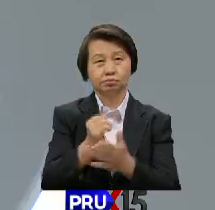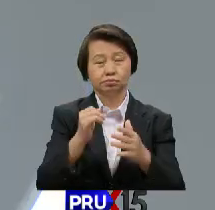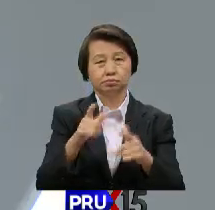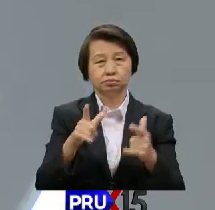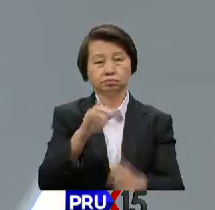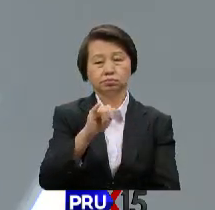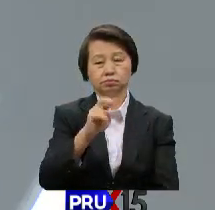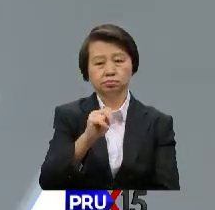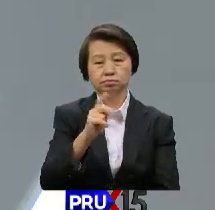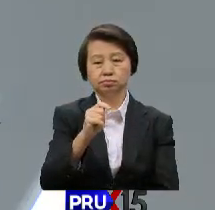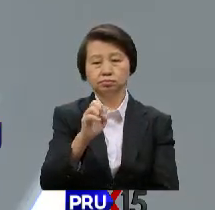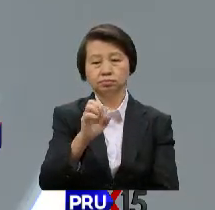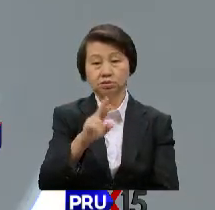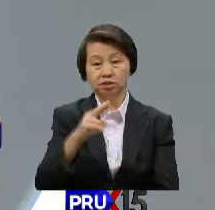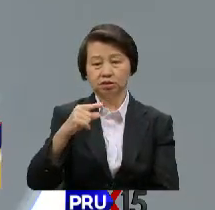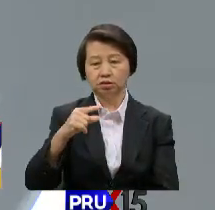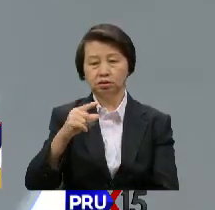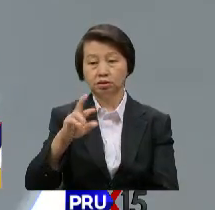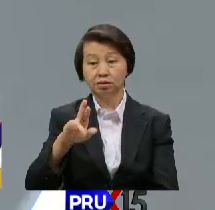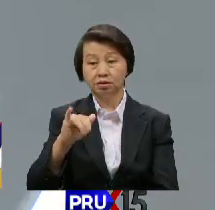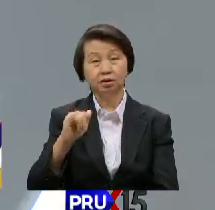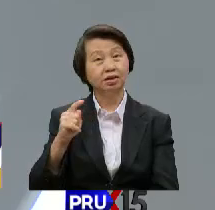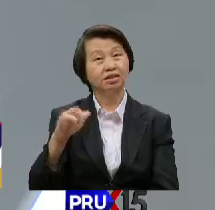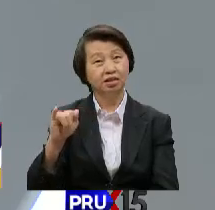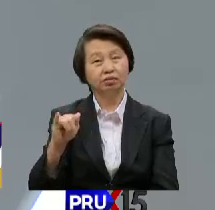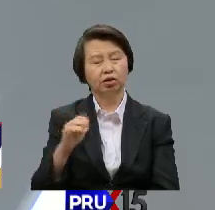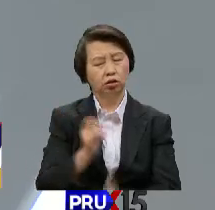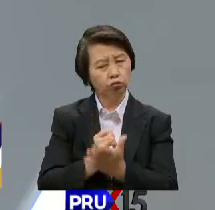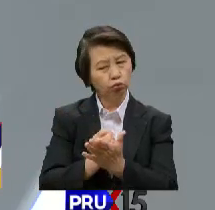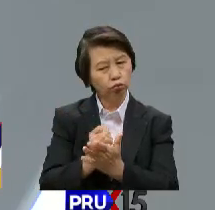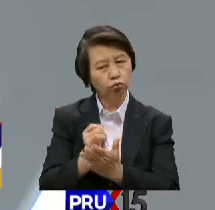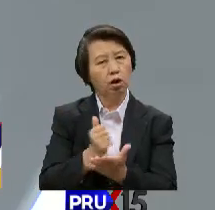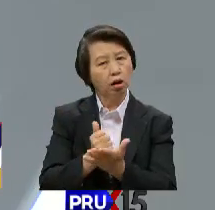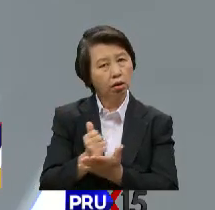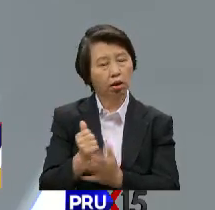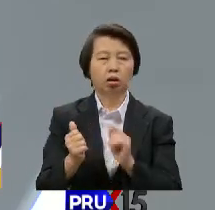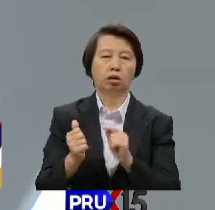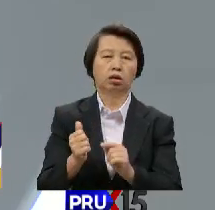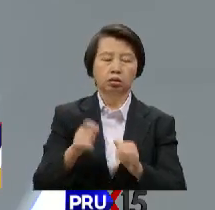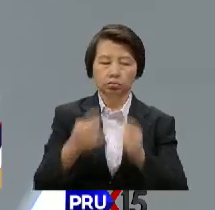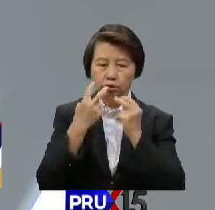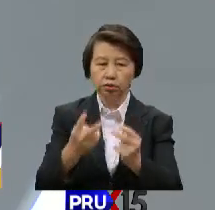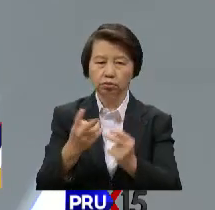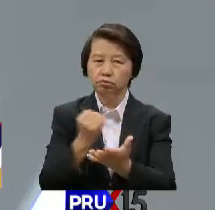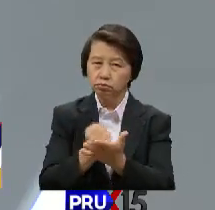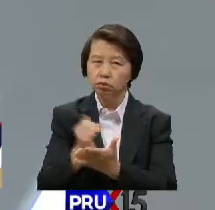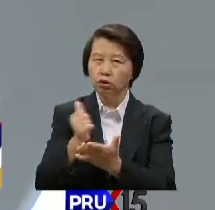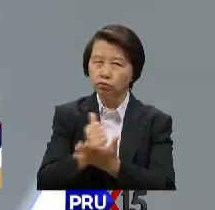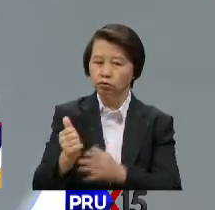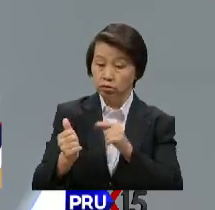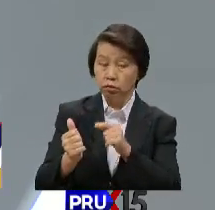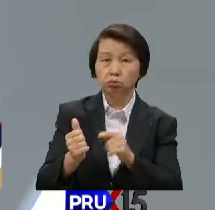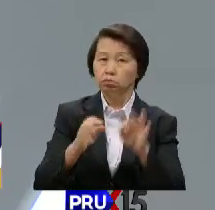yang penting lah bukan saja dalam berbagai aspek dan bapak presiden kita melihat integrity adalah